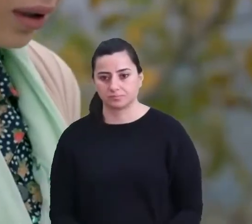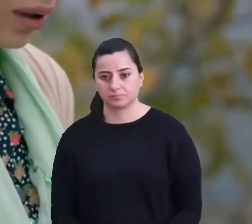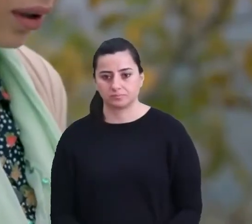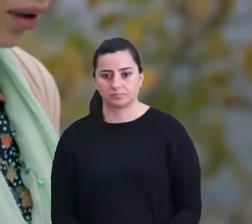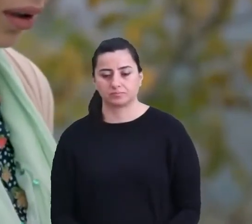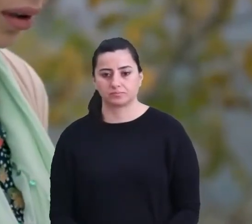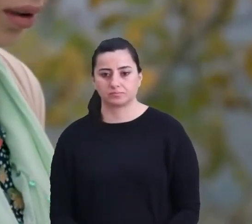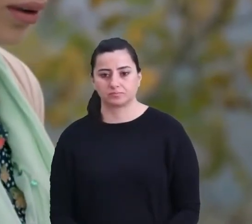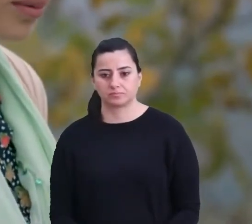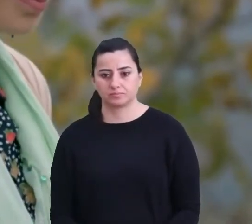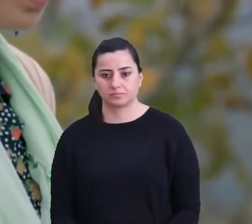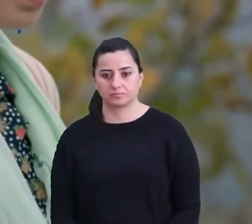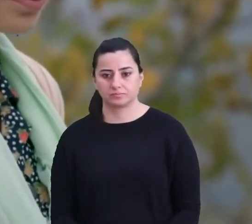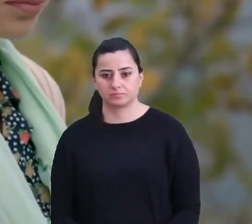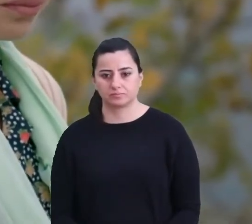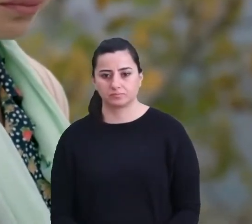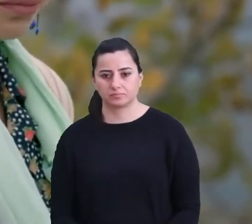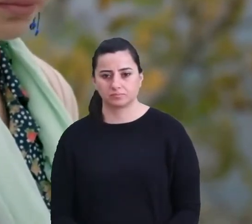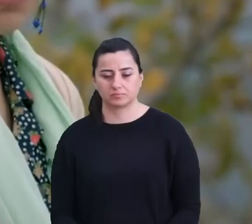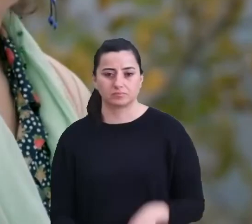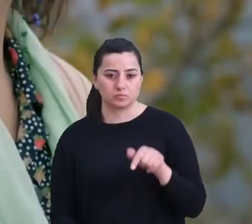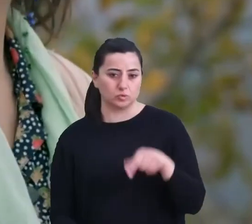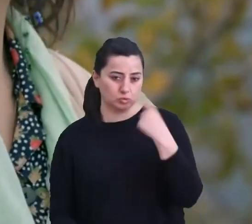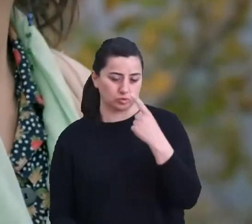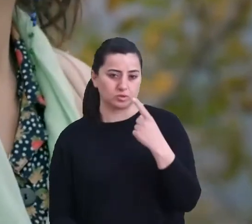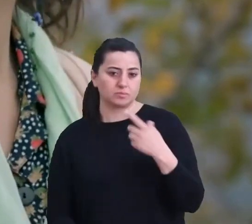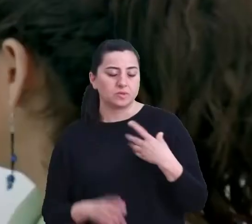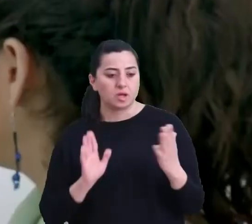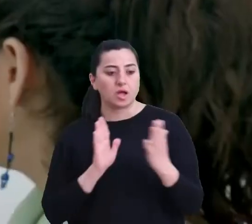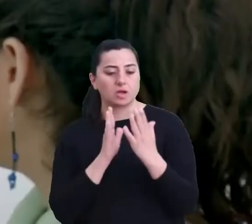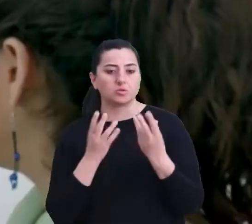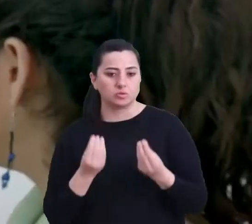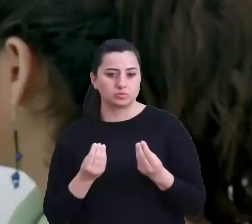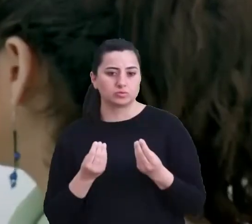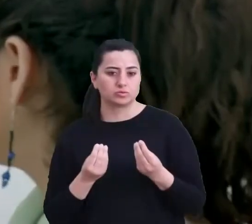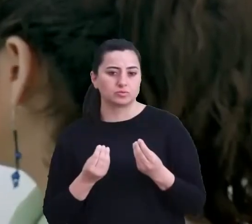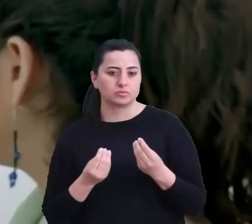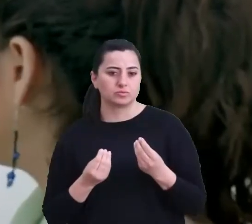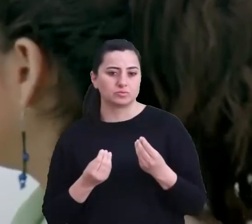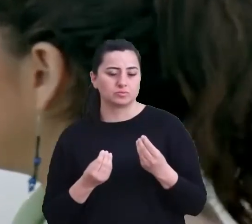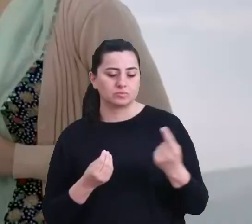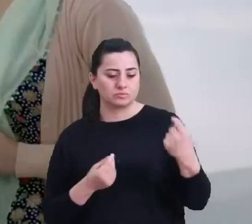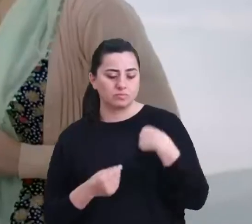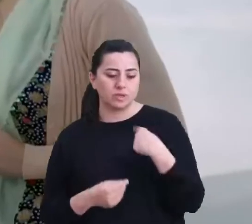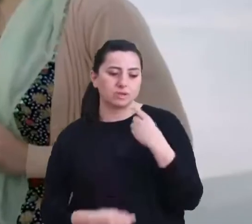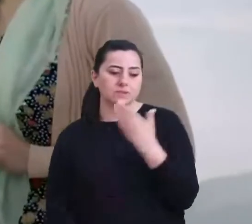Kaygıyla suratını astı. İşte biz de böyle karşılaşınca gönlünü kaptırıvermiş